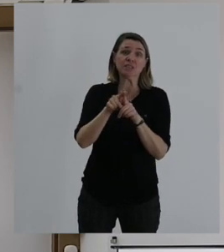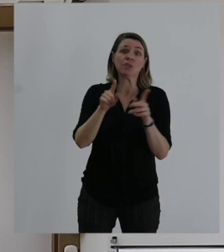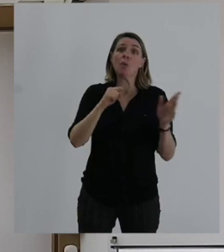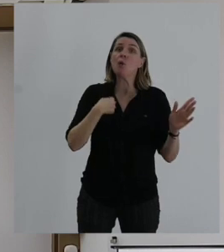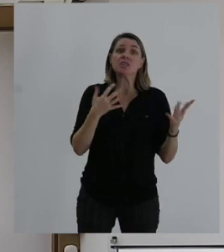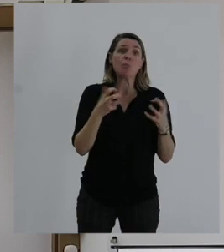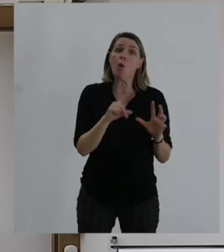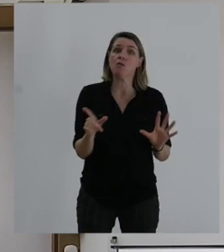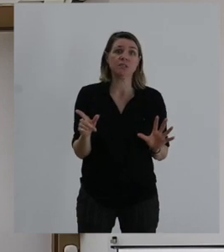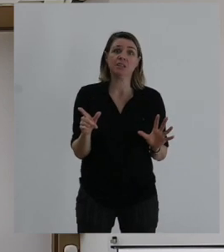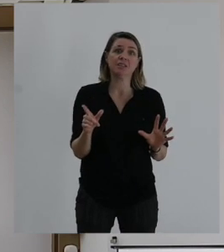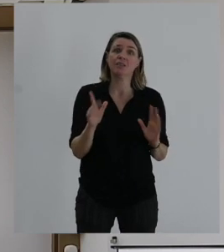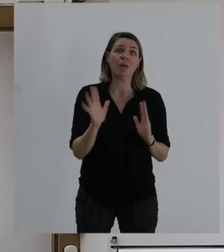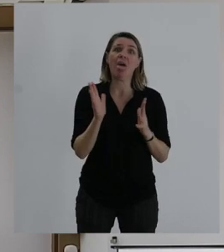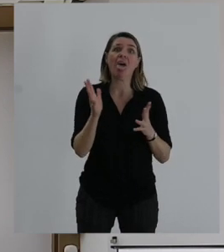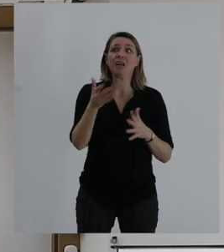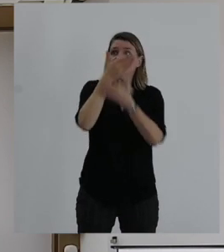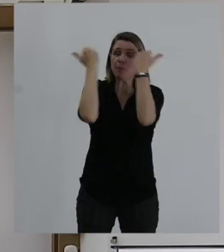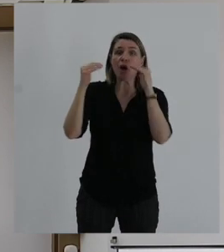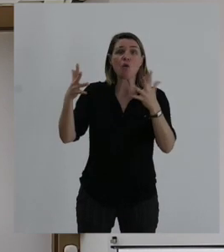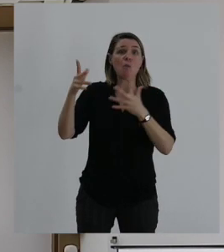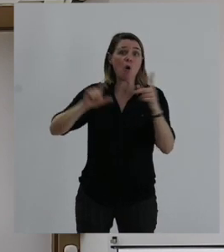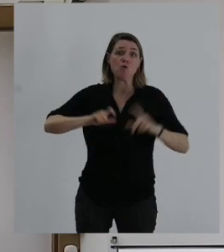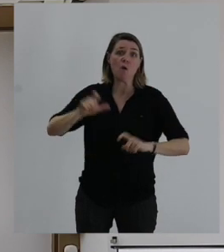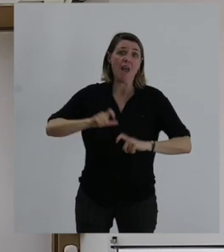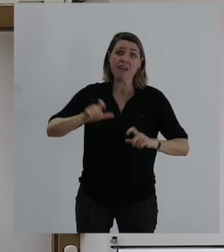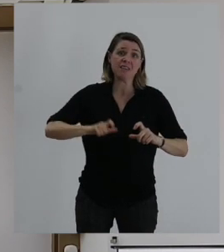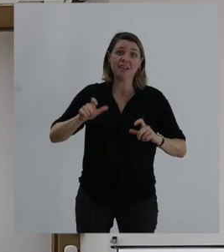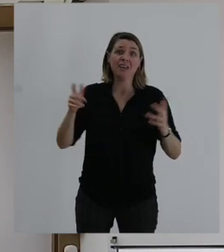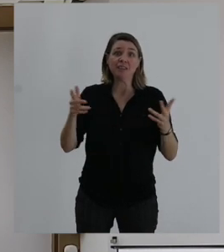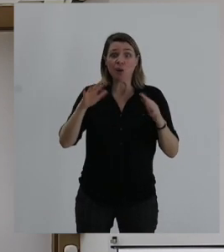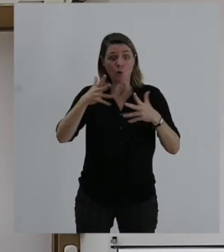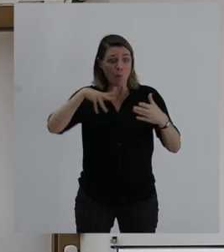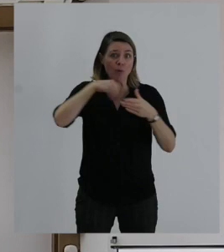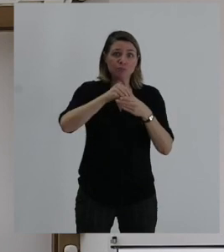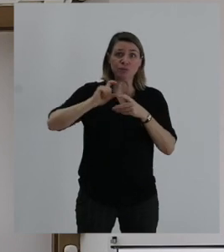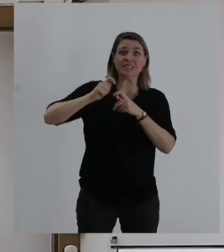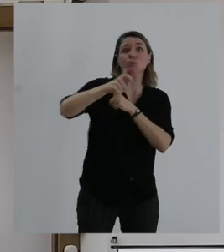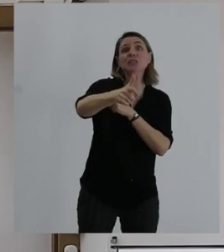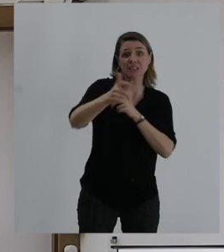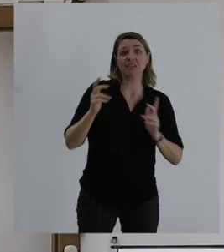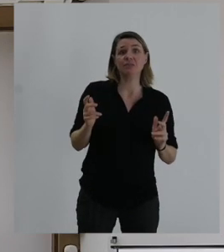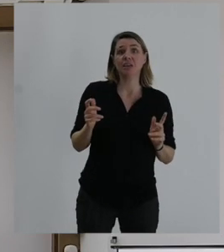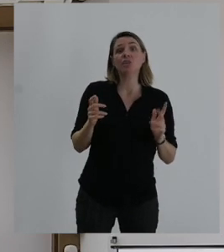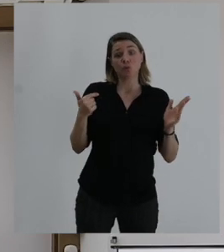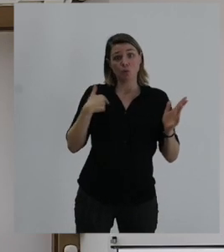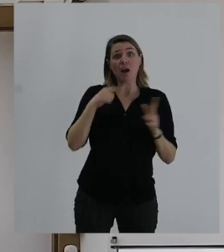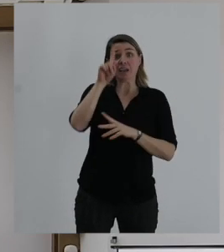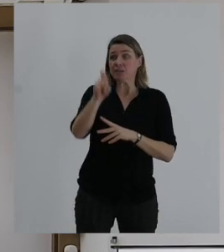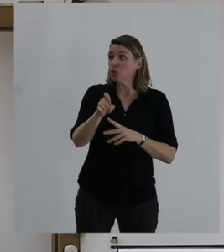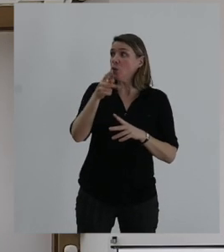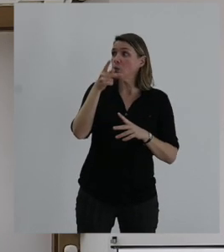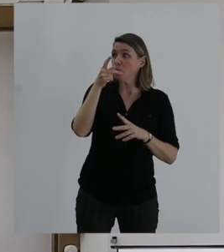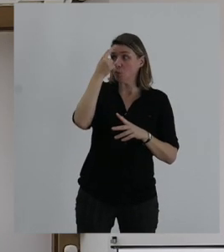courir là-dessus, et je vois pas comment les collègues vont s'investir dans ce type de dispositif. Donc, ma question, elle est vraiment plus orientée pour vous,